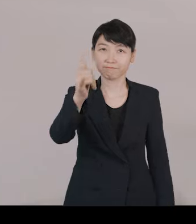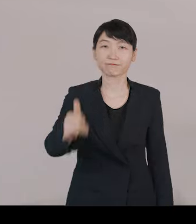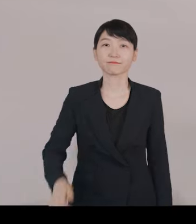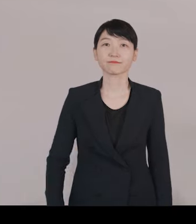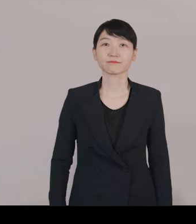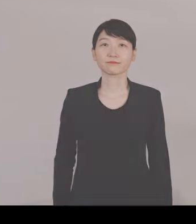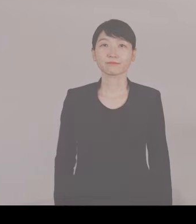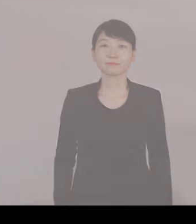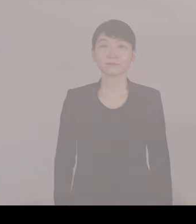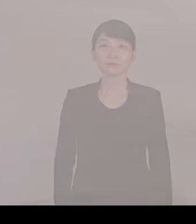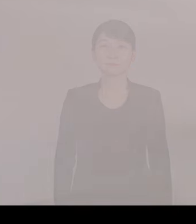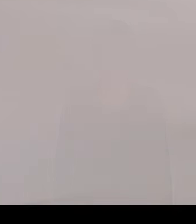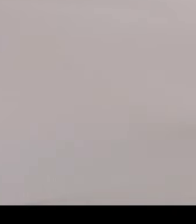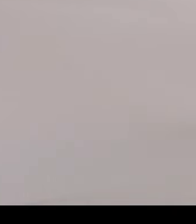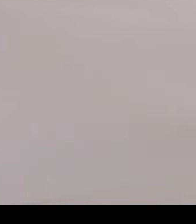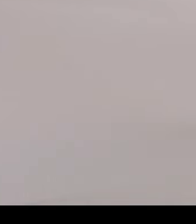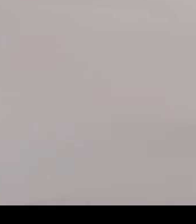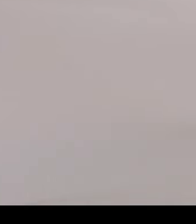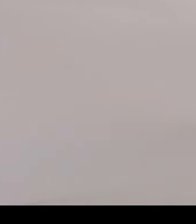주시기 바랍니다.